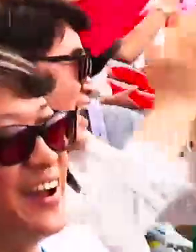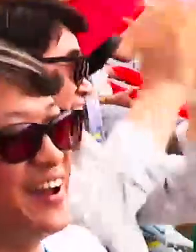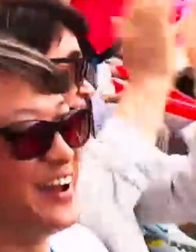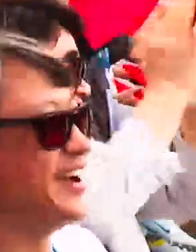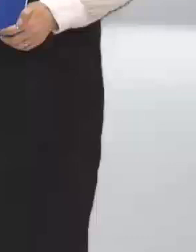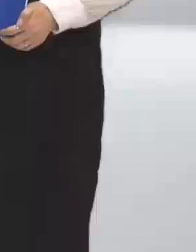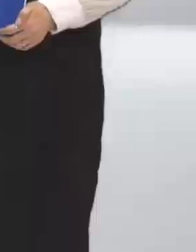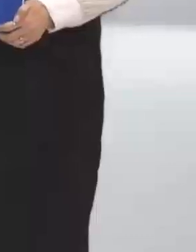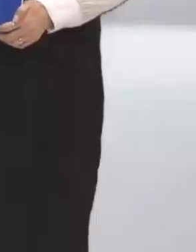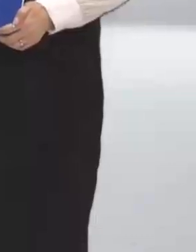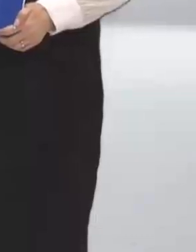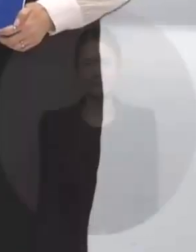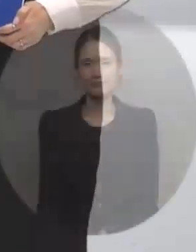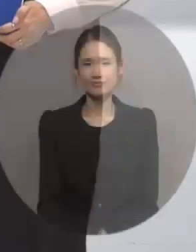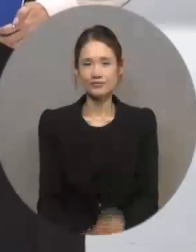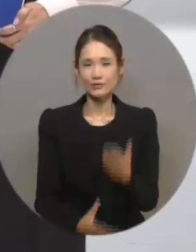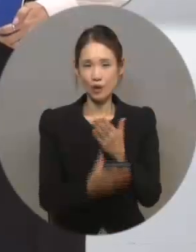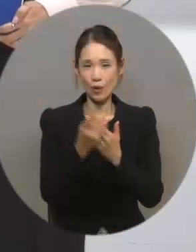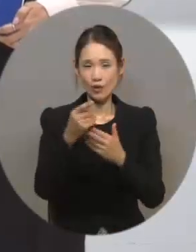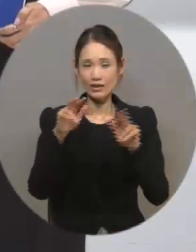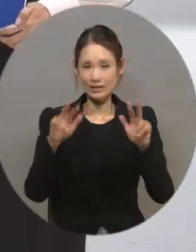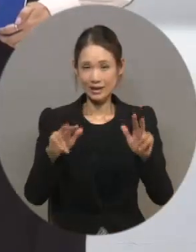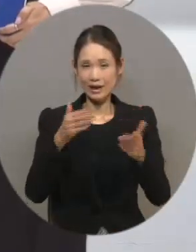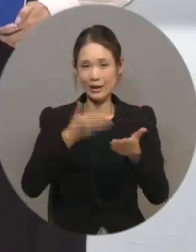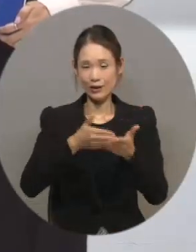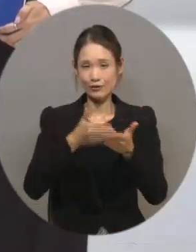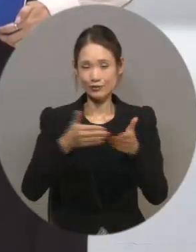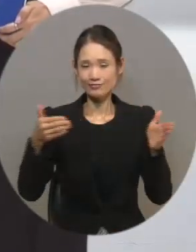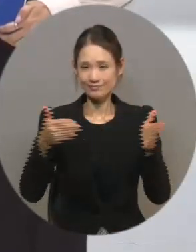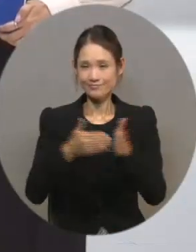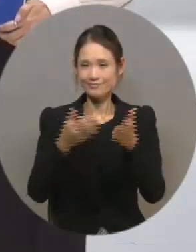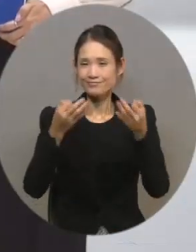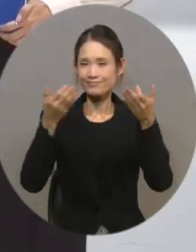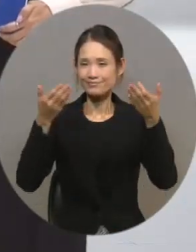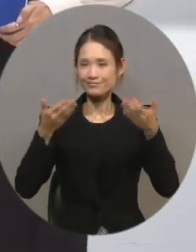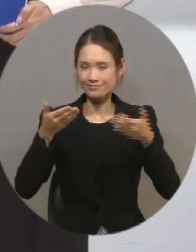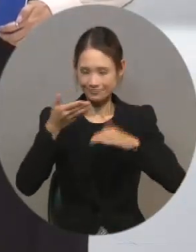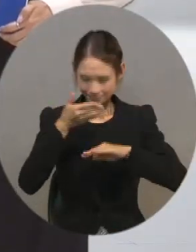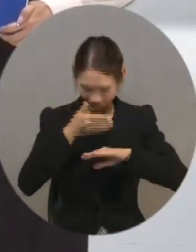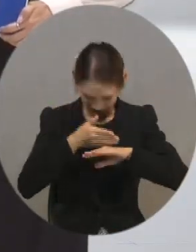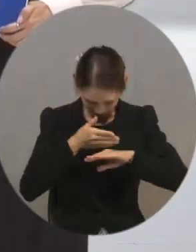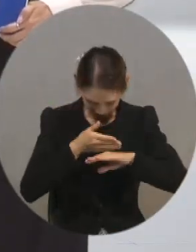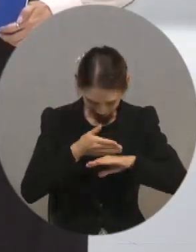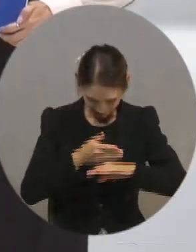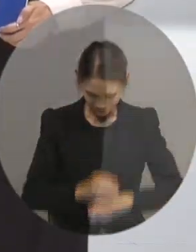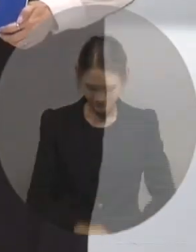이상으로 통일 나우를 마칩니다. 시청해주신 여러분 고맙습니다.